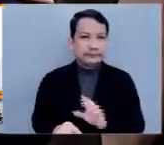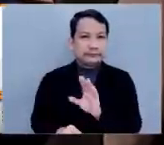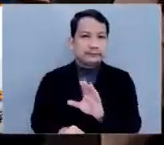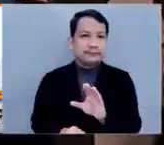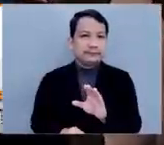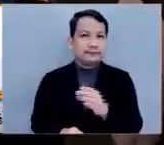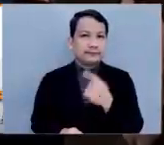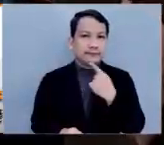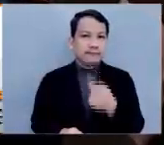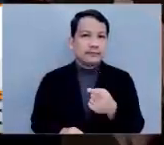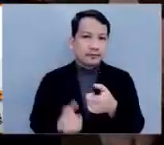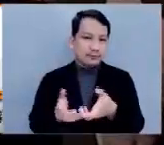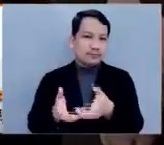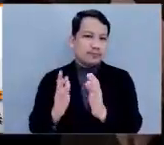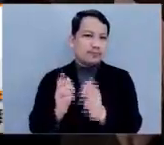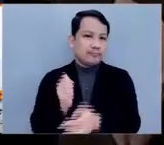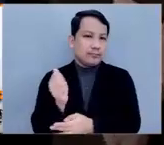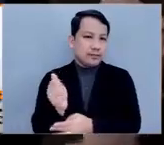talaga pwedeng pagbigyan is